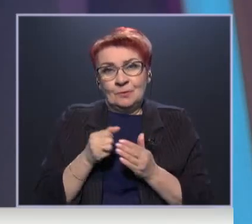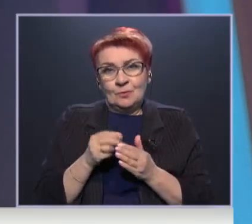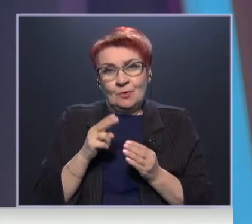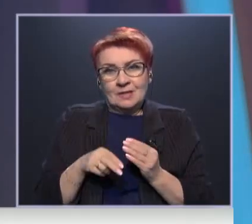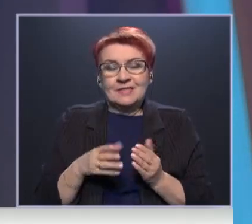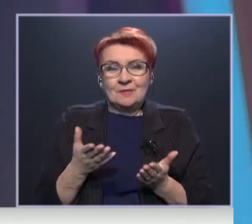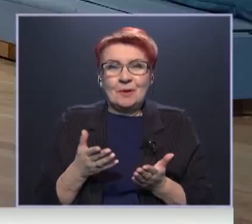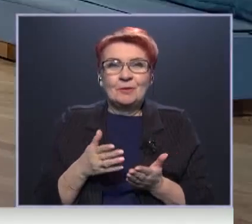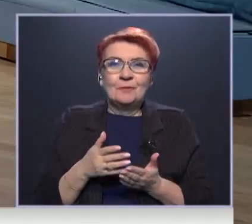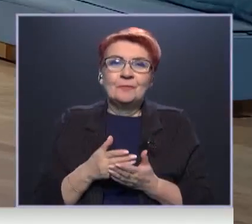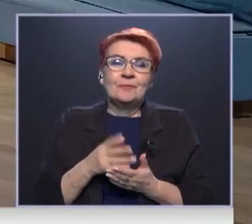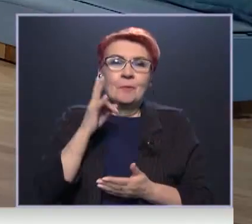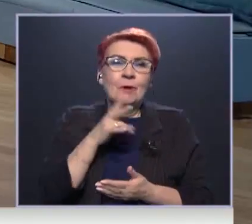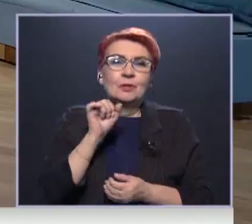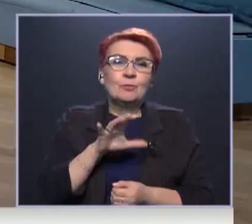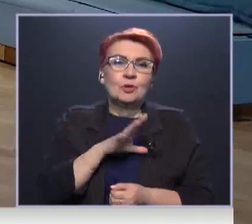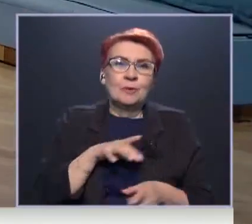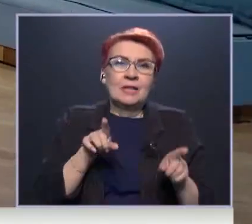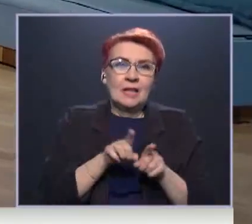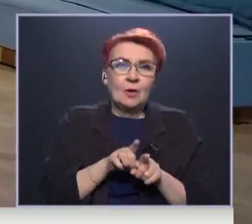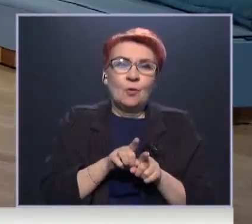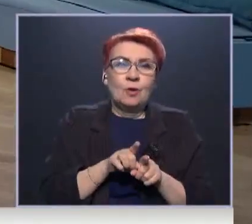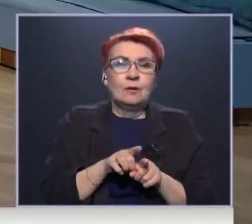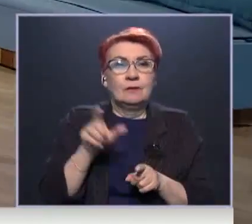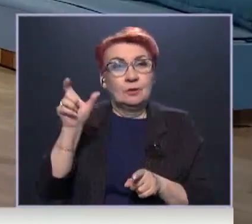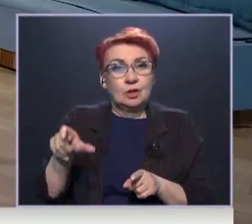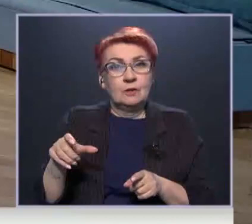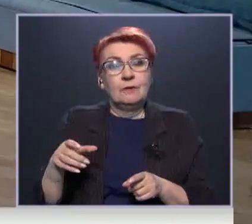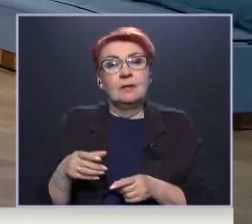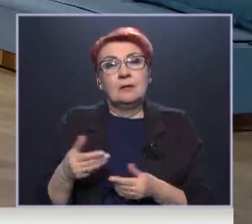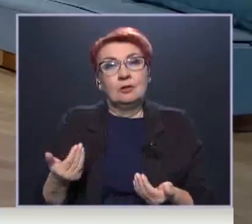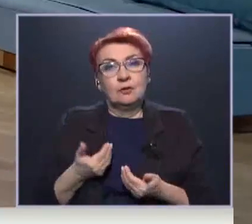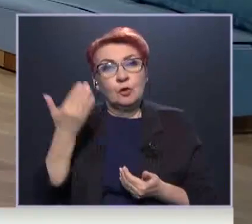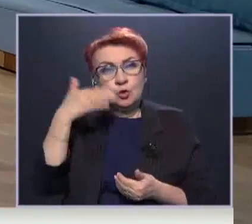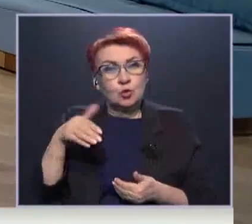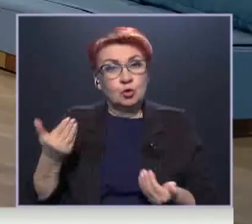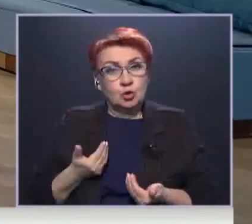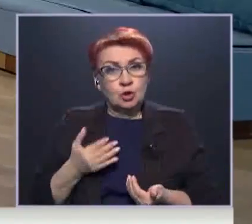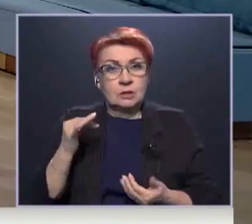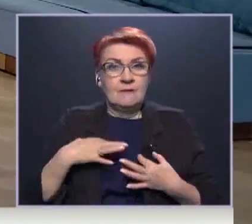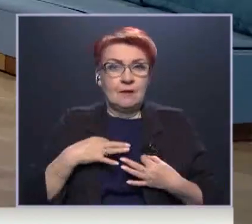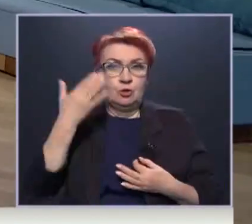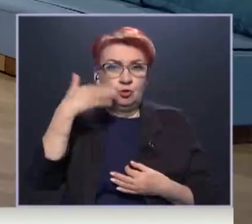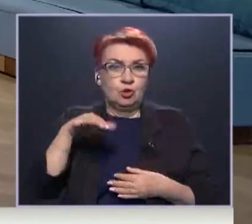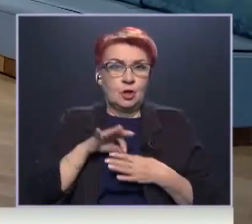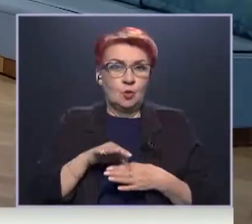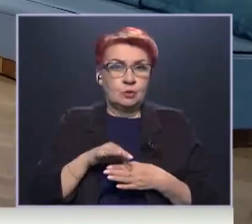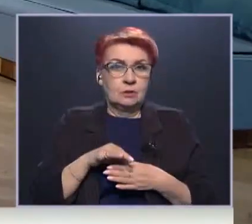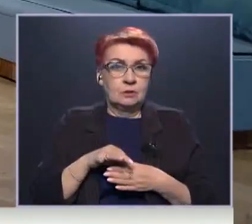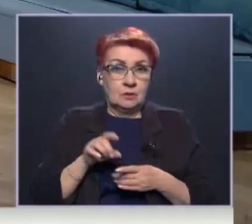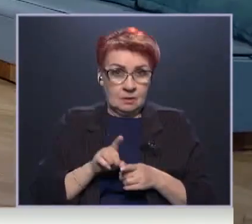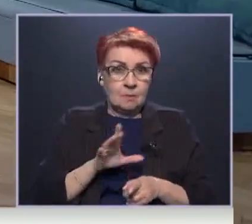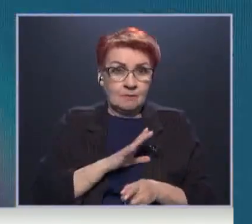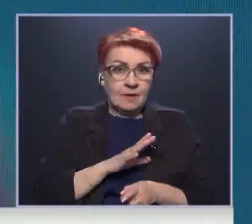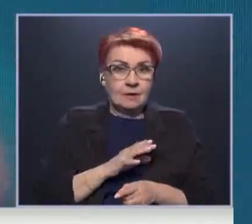побольше. Батюшка, может быть такое? Человек носит чужие вещи и живет чужой жизнью. Такое бывает. Но одно с